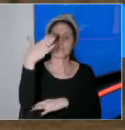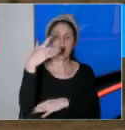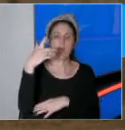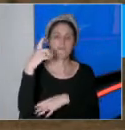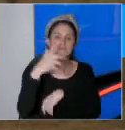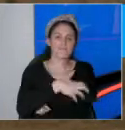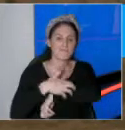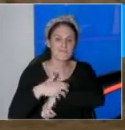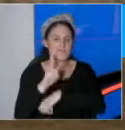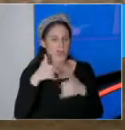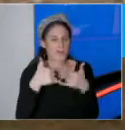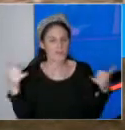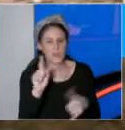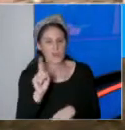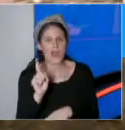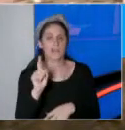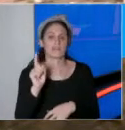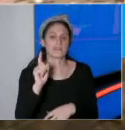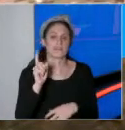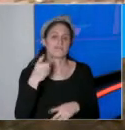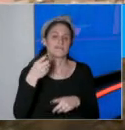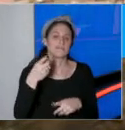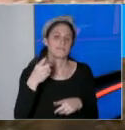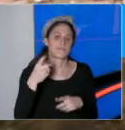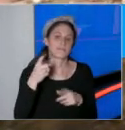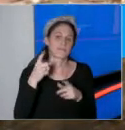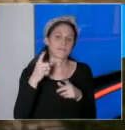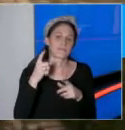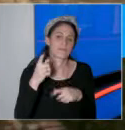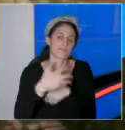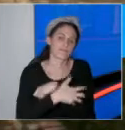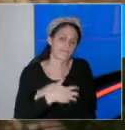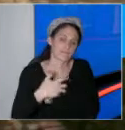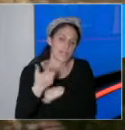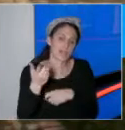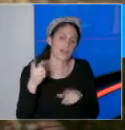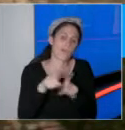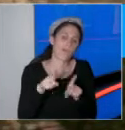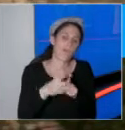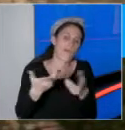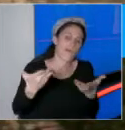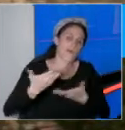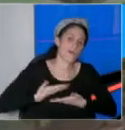מפותחת, ולכן הם נהנו בעצם, מה שנקרא, least developed countries, והם נהנו מאיזשהו